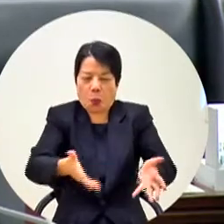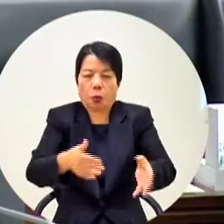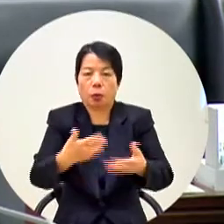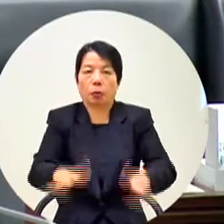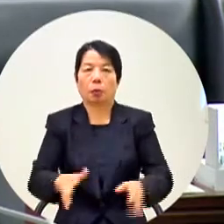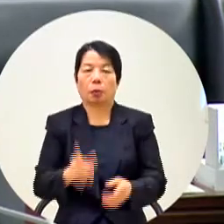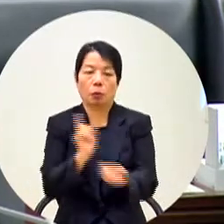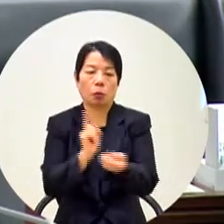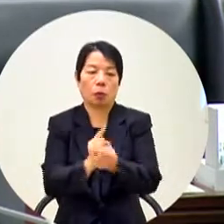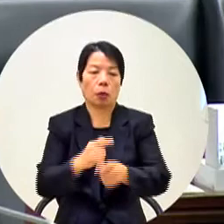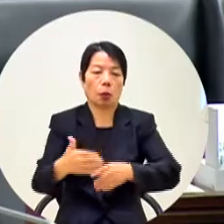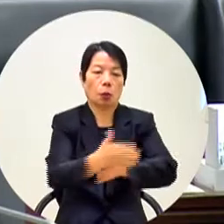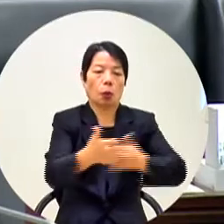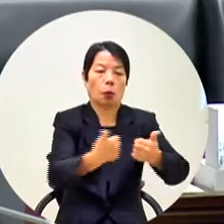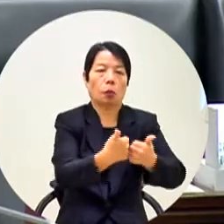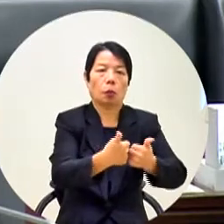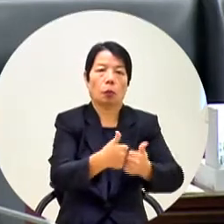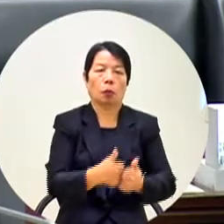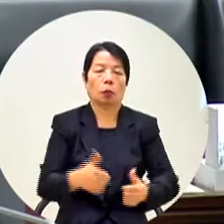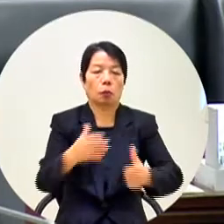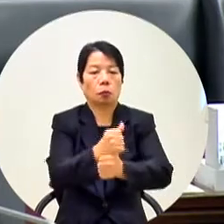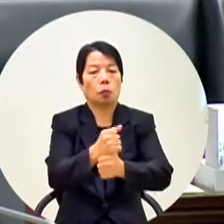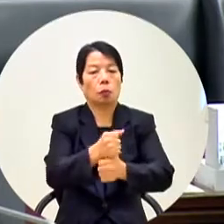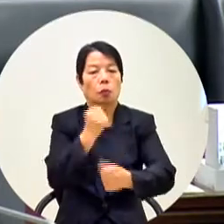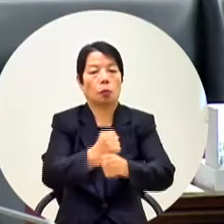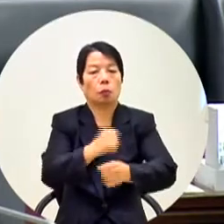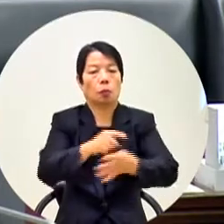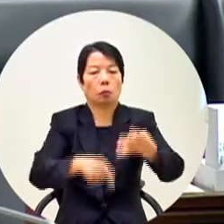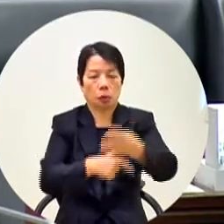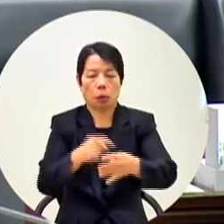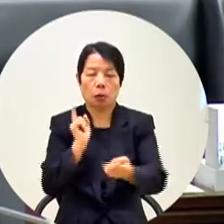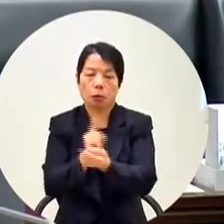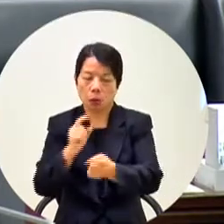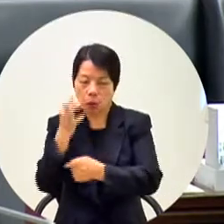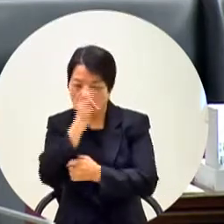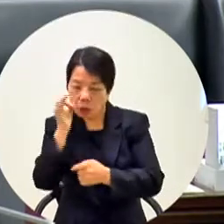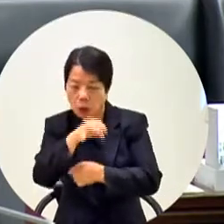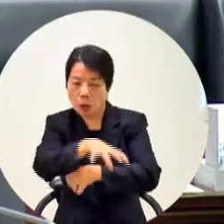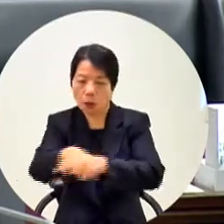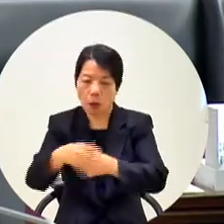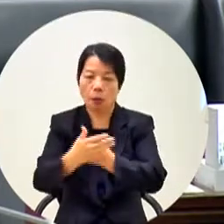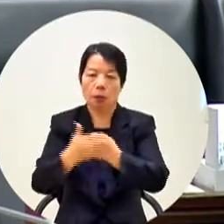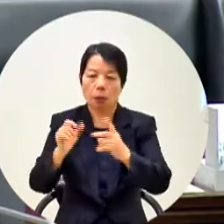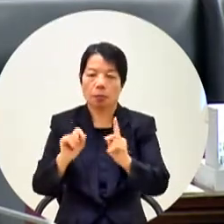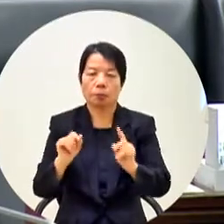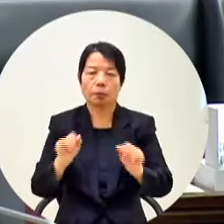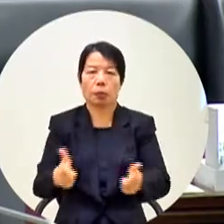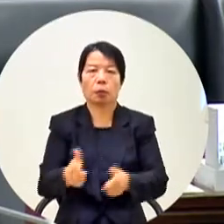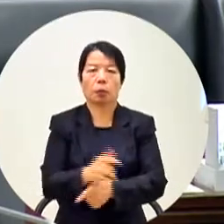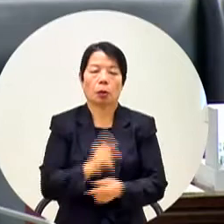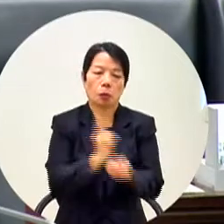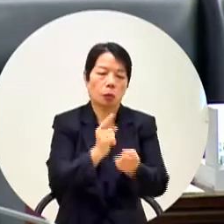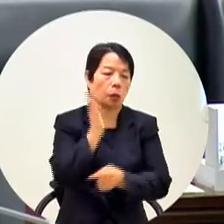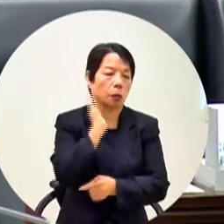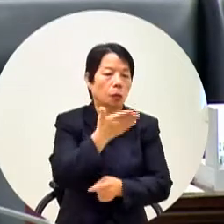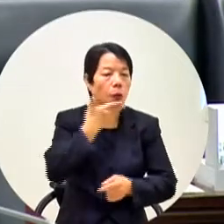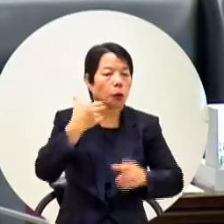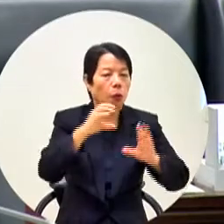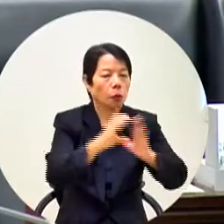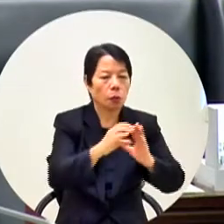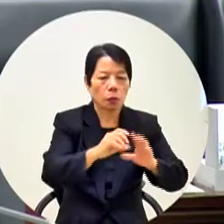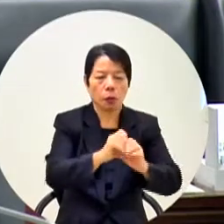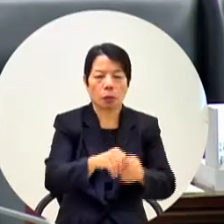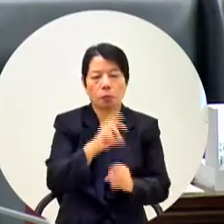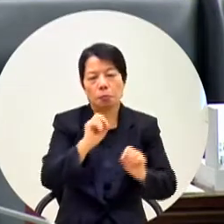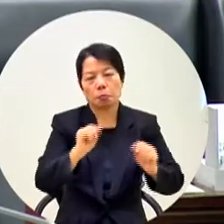底啊鱼花过总干事，找环保局也毋是，找海洋局也毋是，找水利局也毋是。我